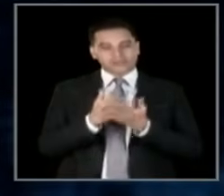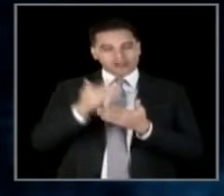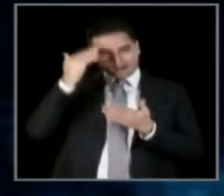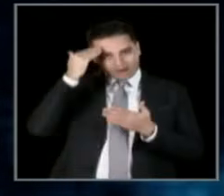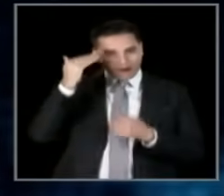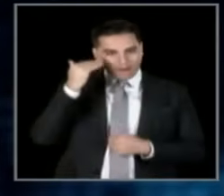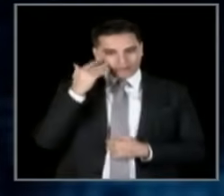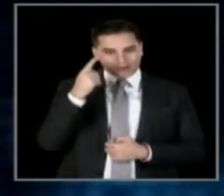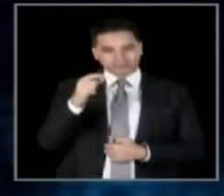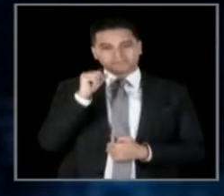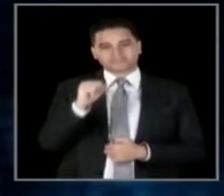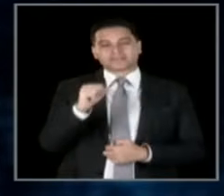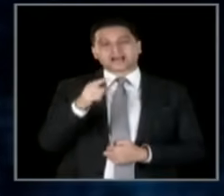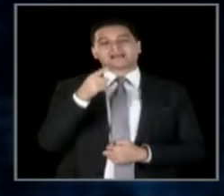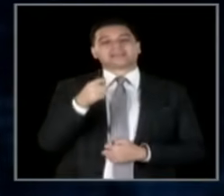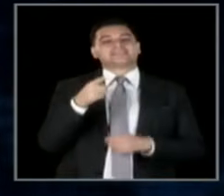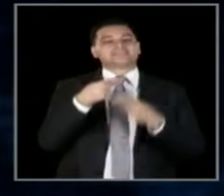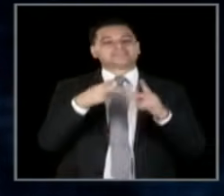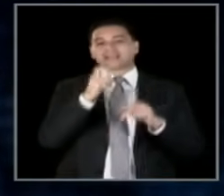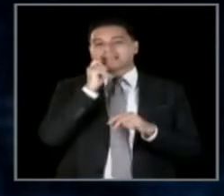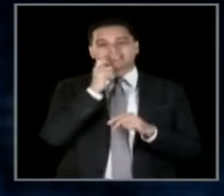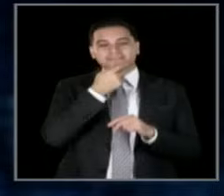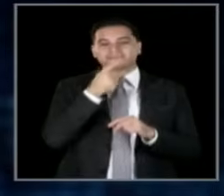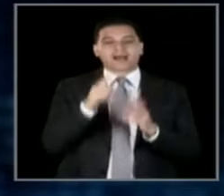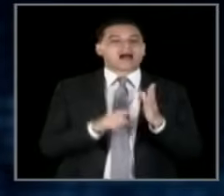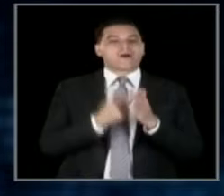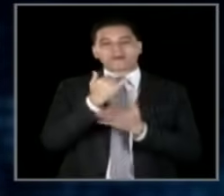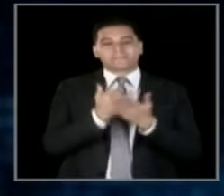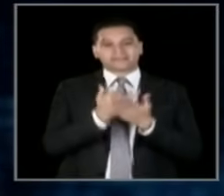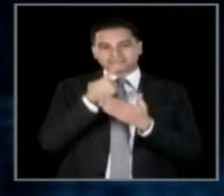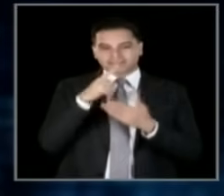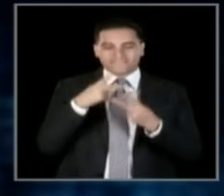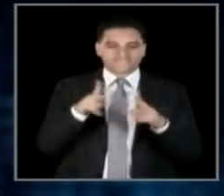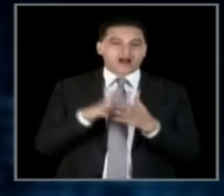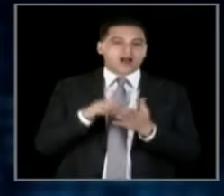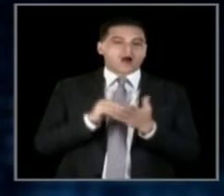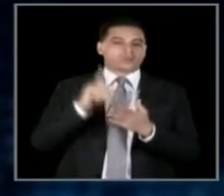مدرسة الراهبات الأرمن الكاثوليك تم افتتاح أولى المدارس بالإسكندرية عام